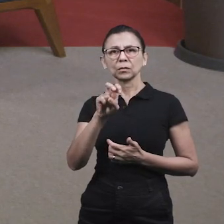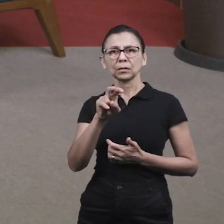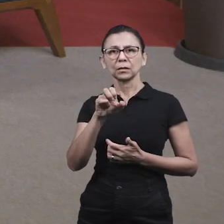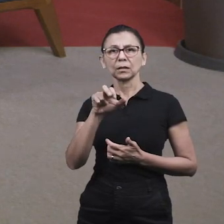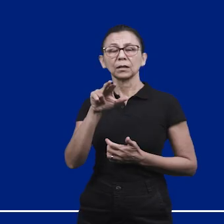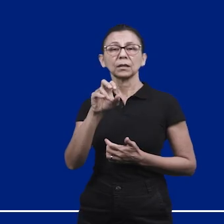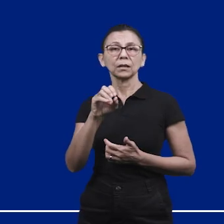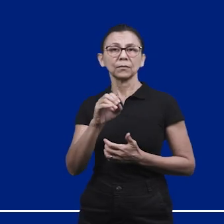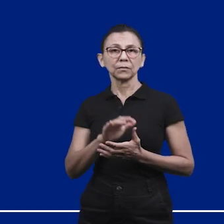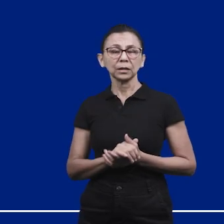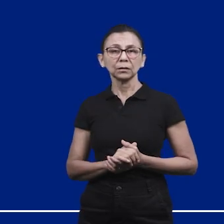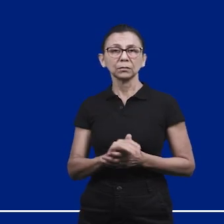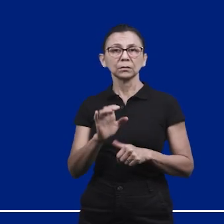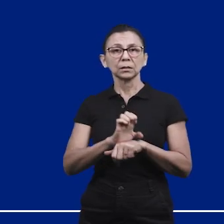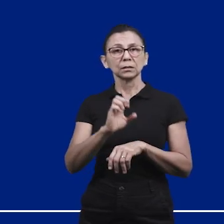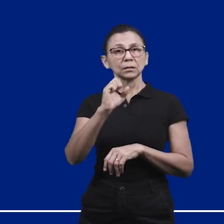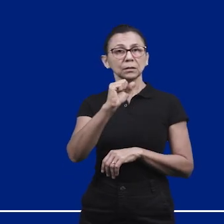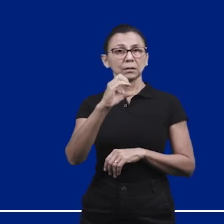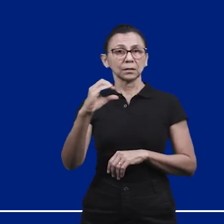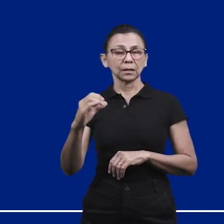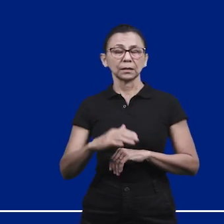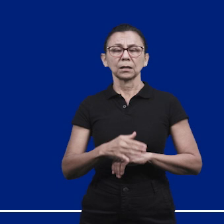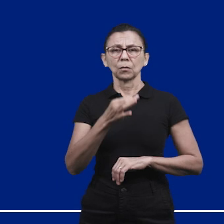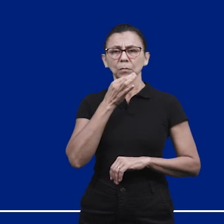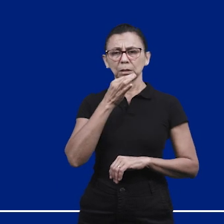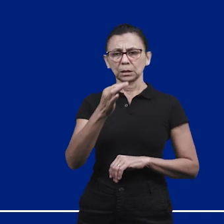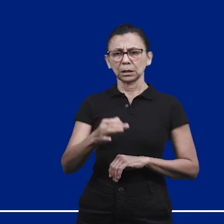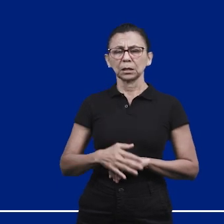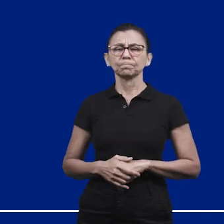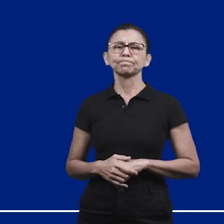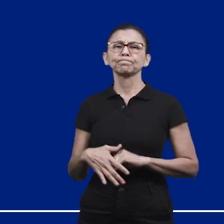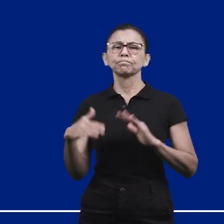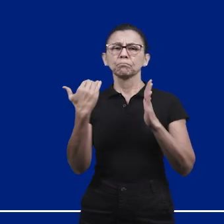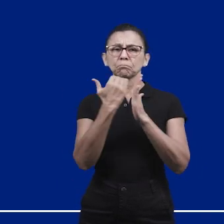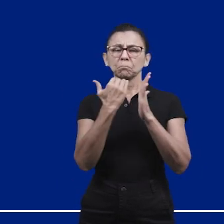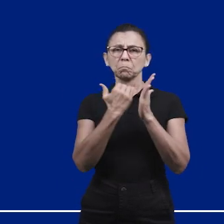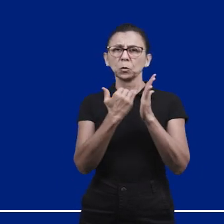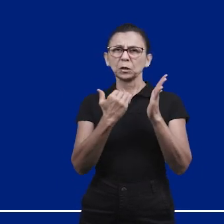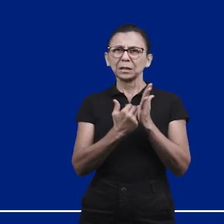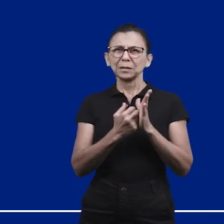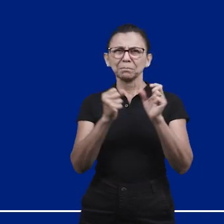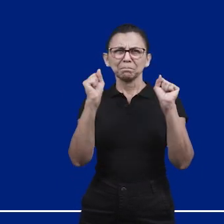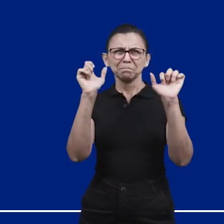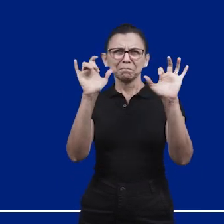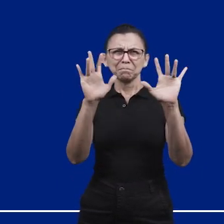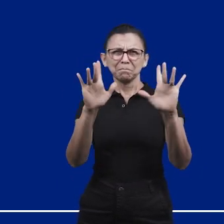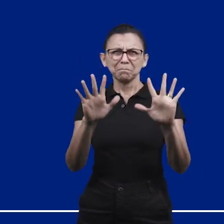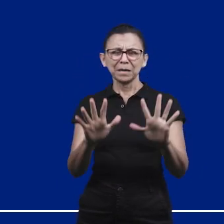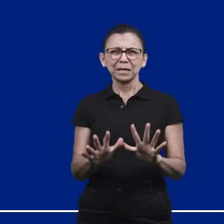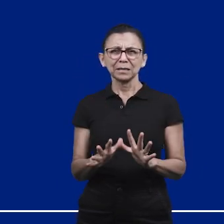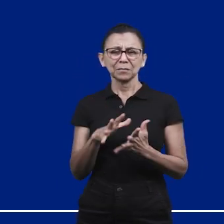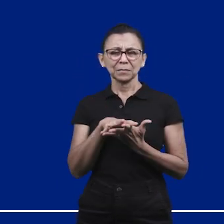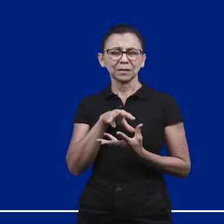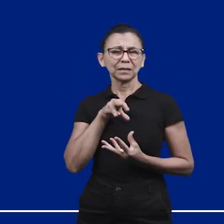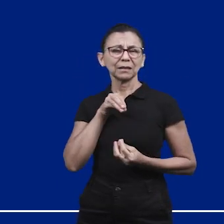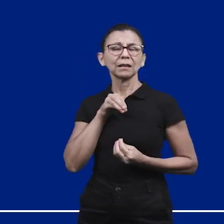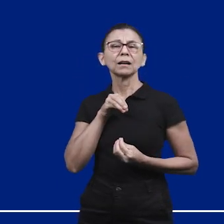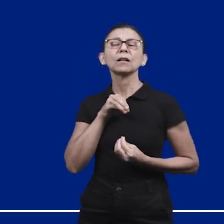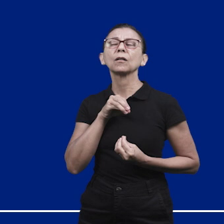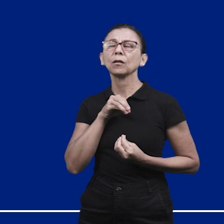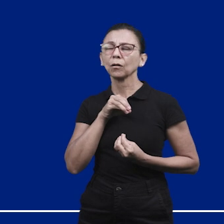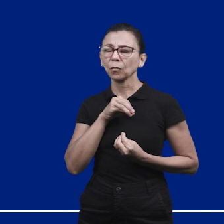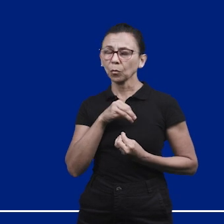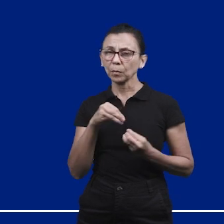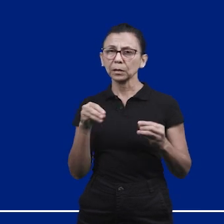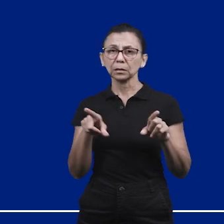de Joinville, Santa Catarina, au Brésil, qui nous dit: la programmation en annonçant l'évangile éternel est une source de nourriture pour notre